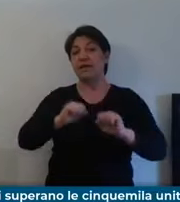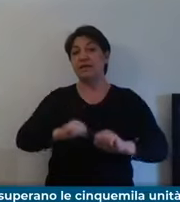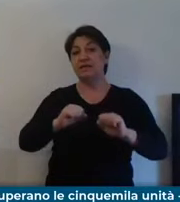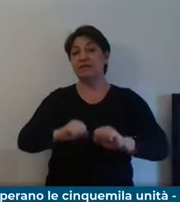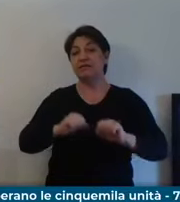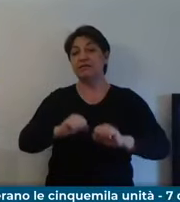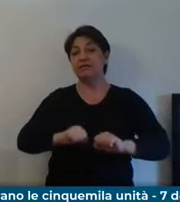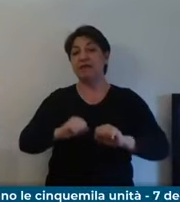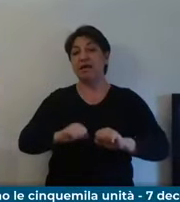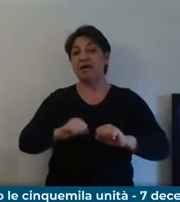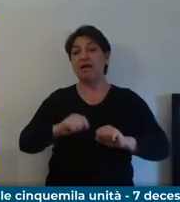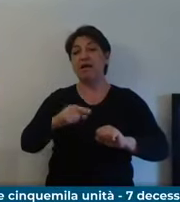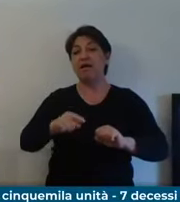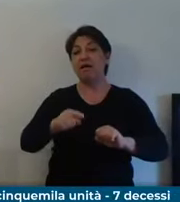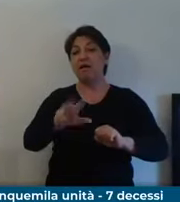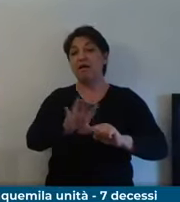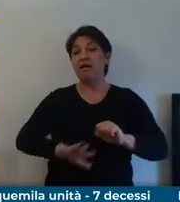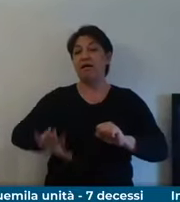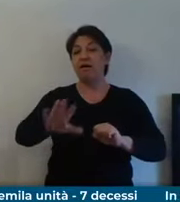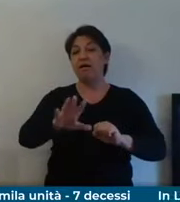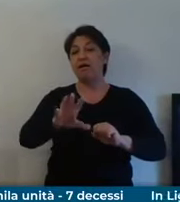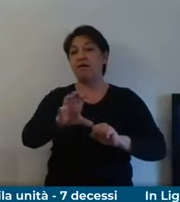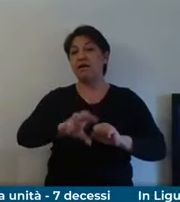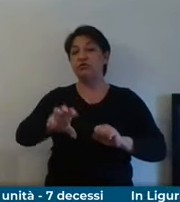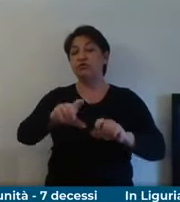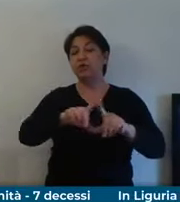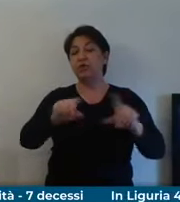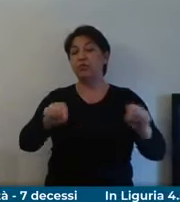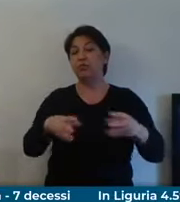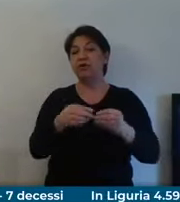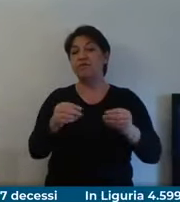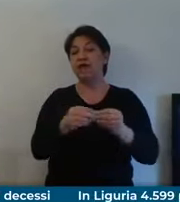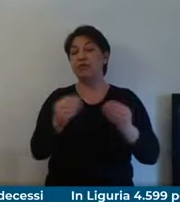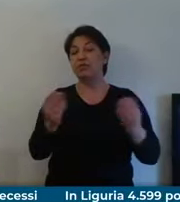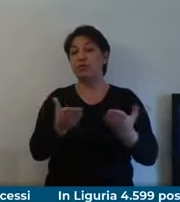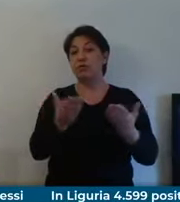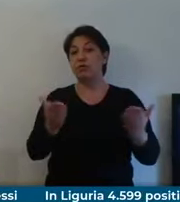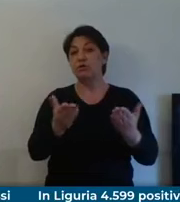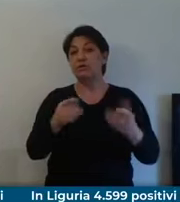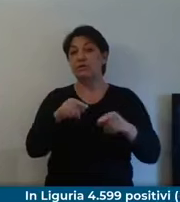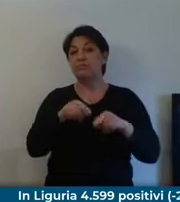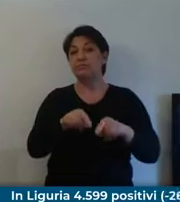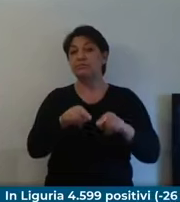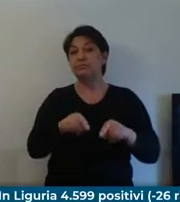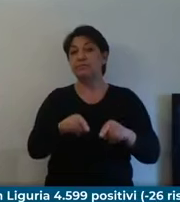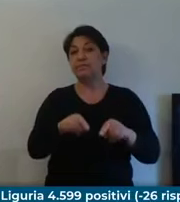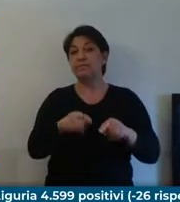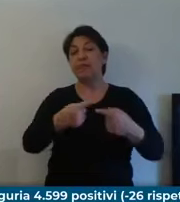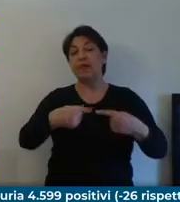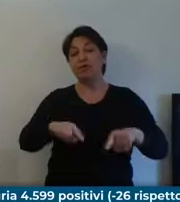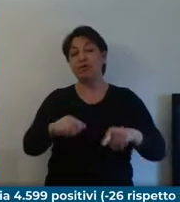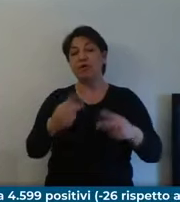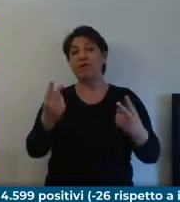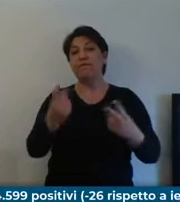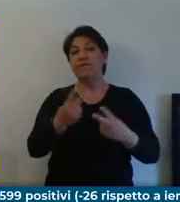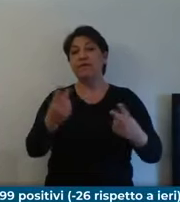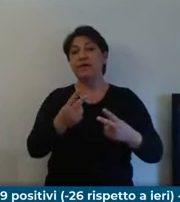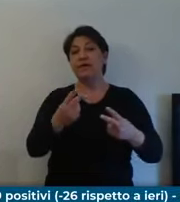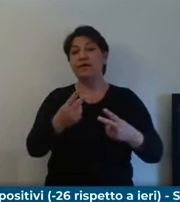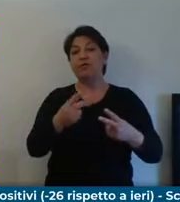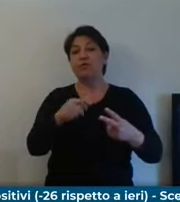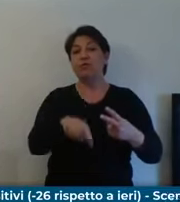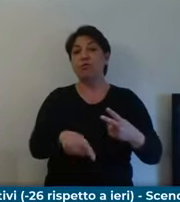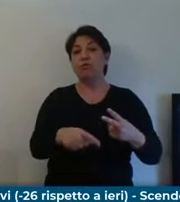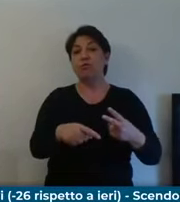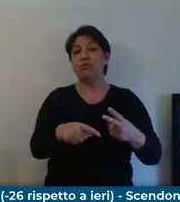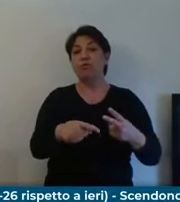importanti, numeri che fanno capire quanto sia stato l'impegno a tutti i livelli del